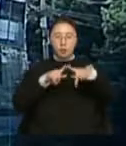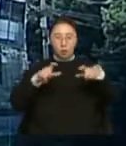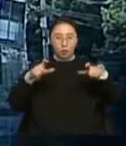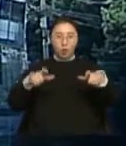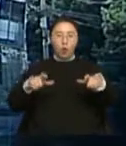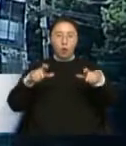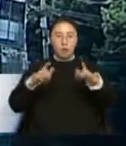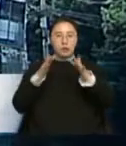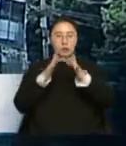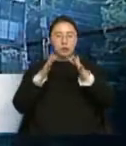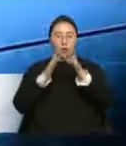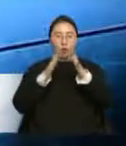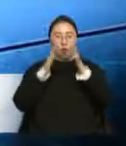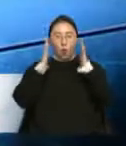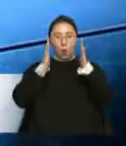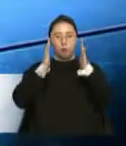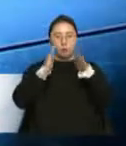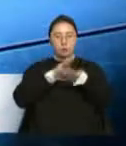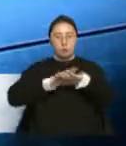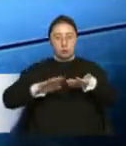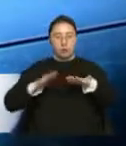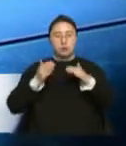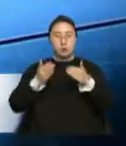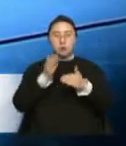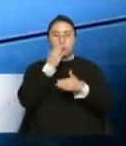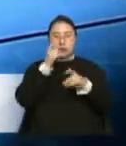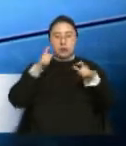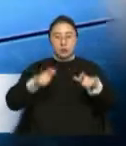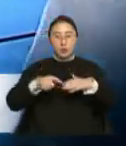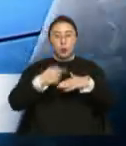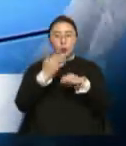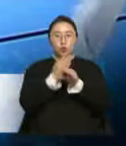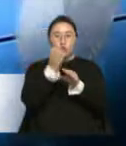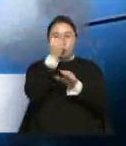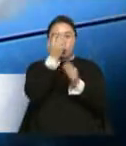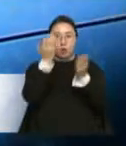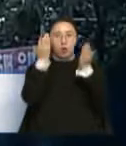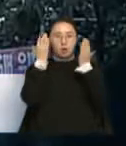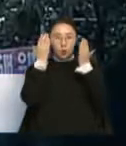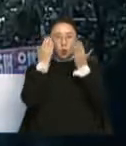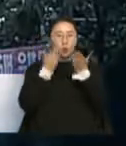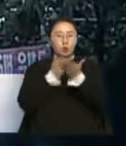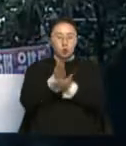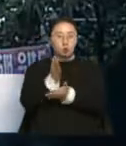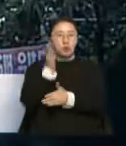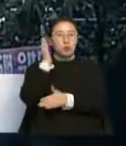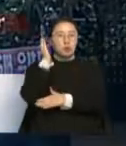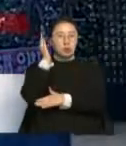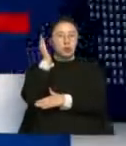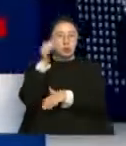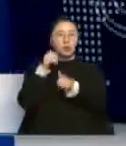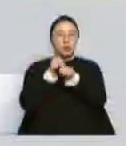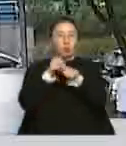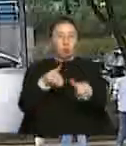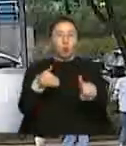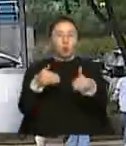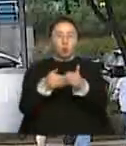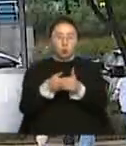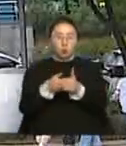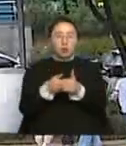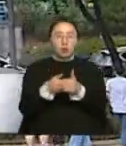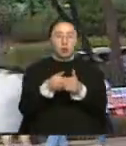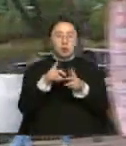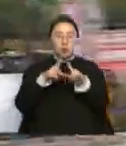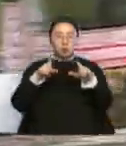서대문구는 온라인 원격 수업이 원활히 진행될 수 있도록 지역 내 초 중 고등학교의 it 전문 강사를 파견 한다고 밝혔습니다